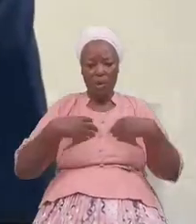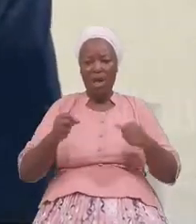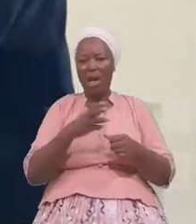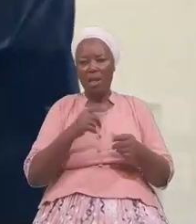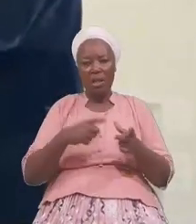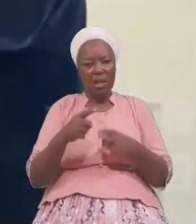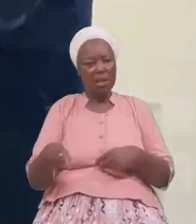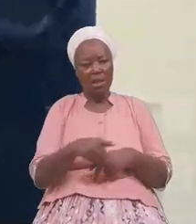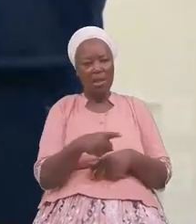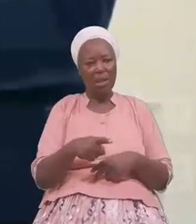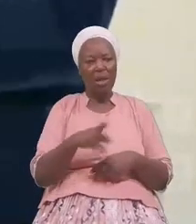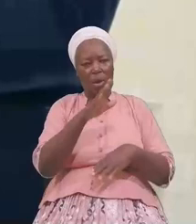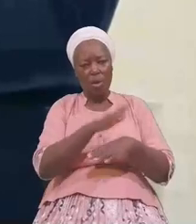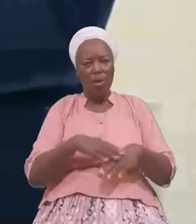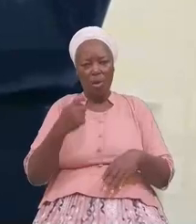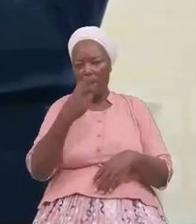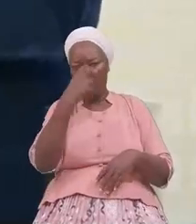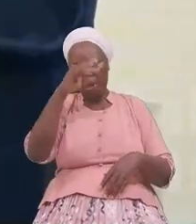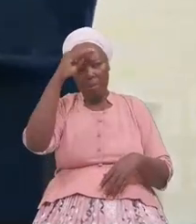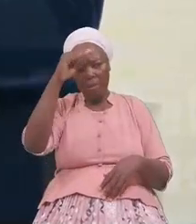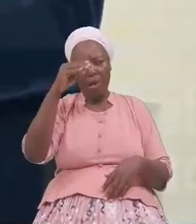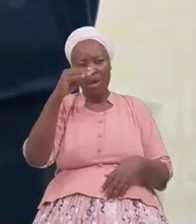Et ils appelaient l'aveugle, disant,